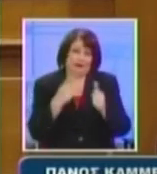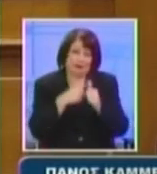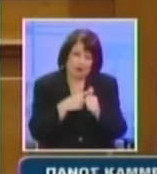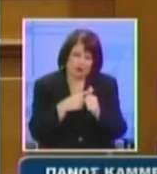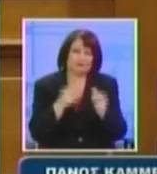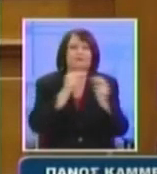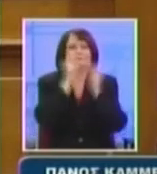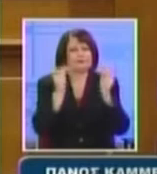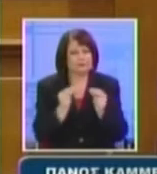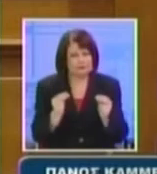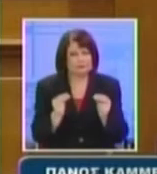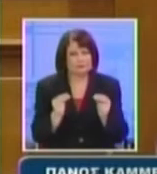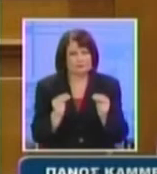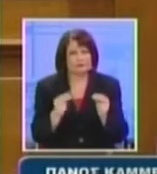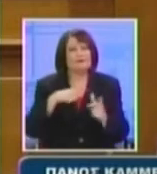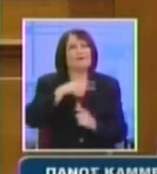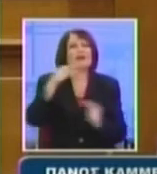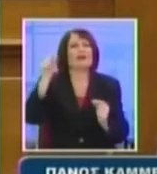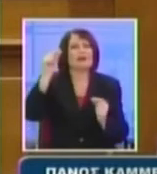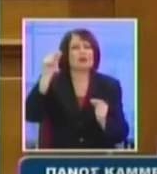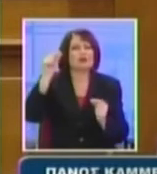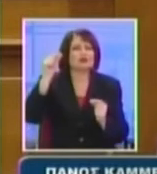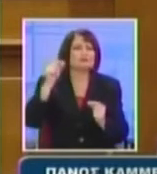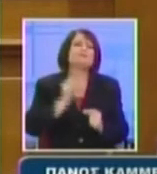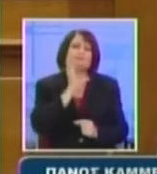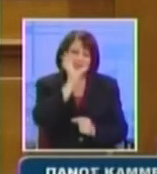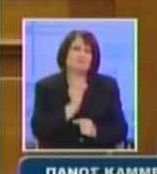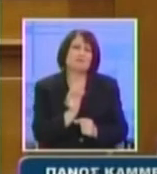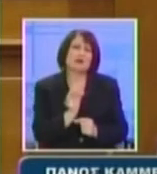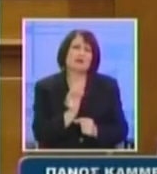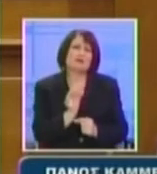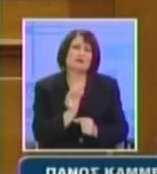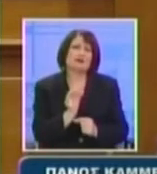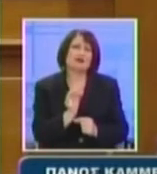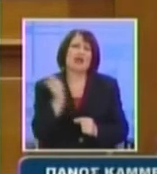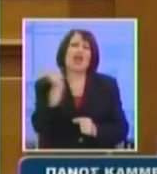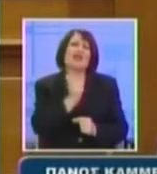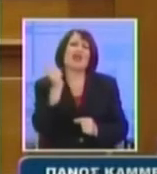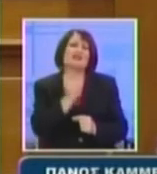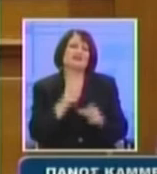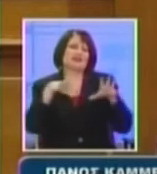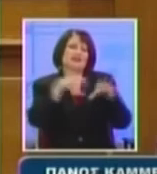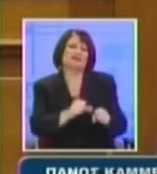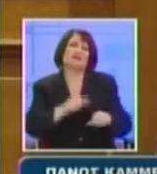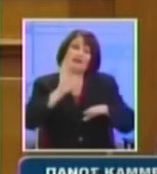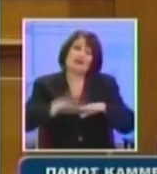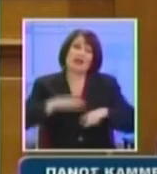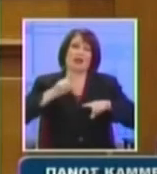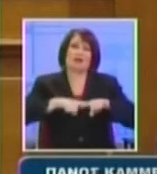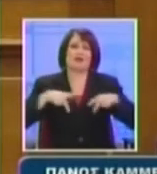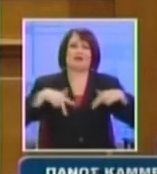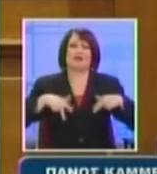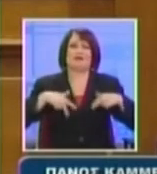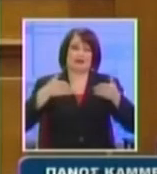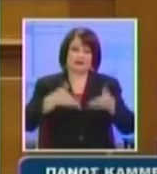Το αποτέλεσμα είναι η Κύπρος ουσιαστικά να έχει πέσει στα χέρια των δανειστών με ευθύνη της ελληνικής κυβέρνησης, της